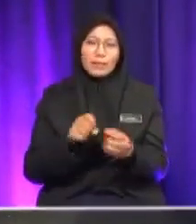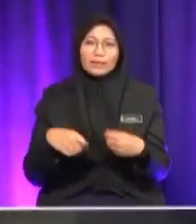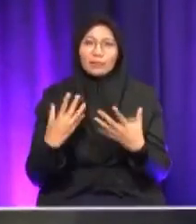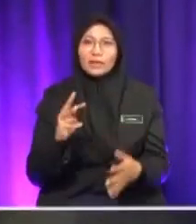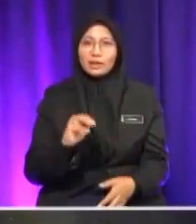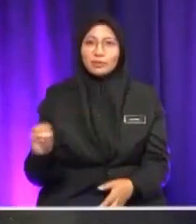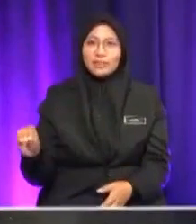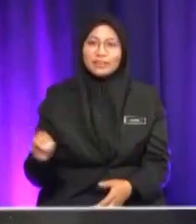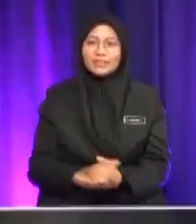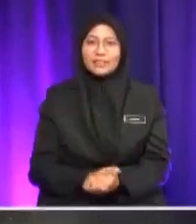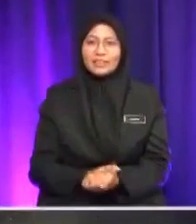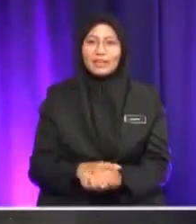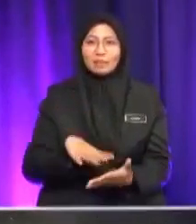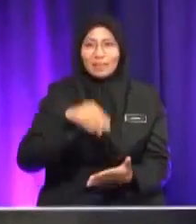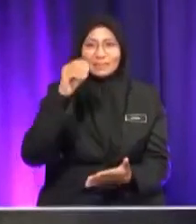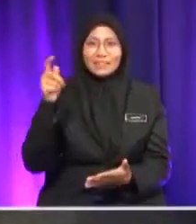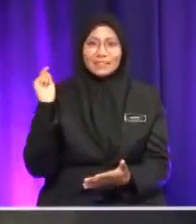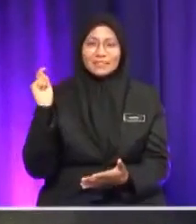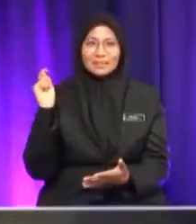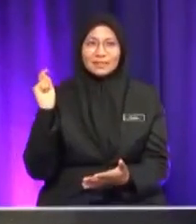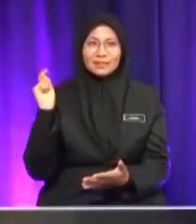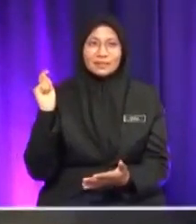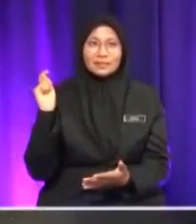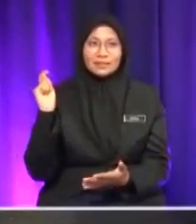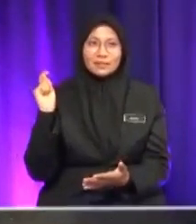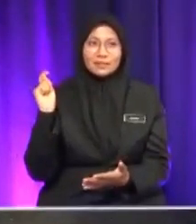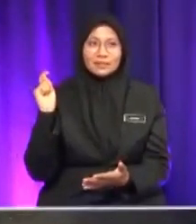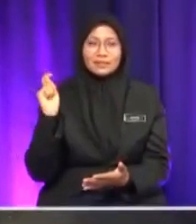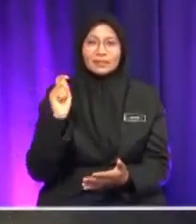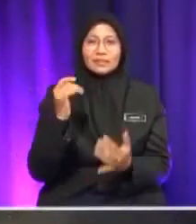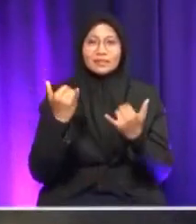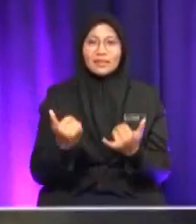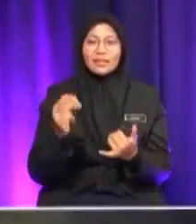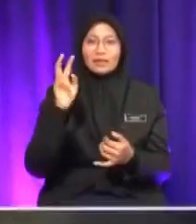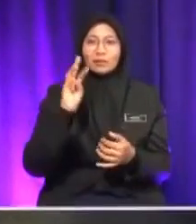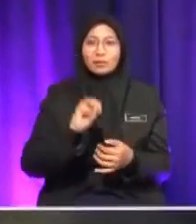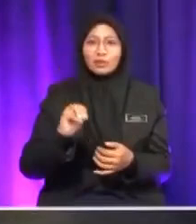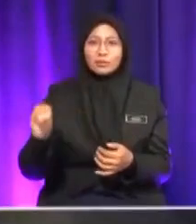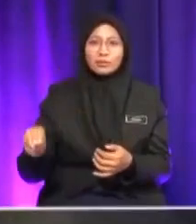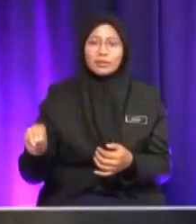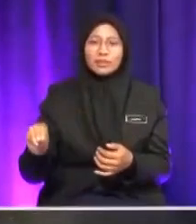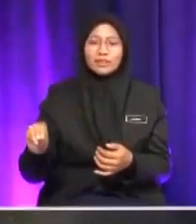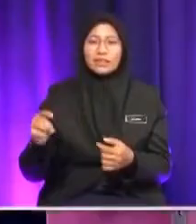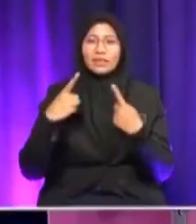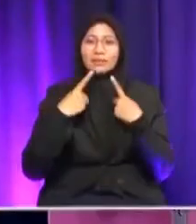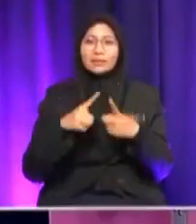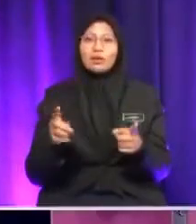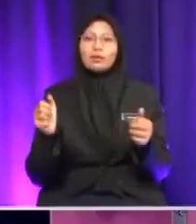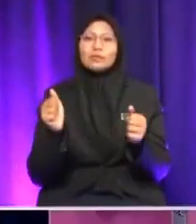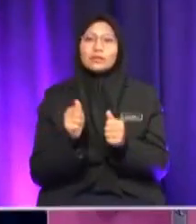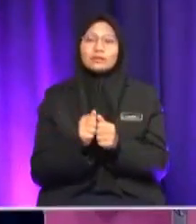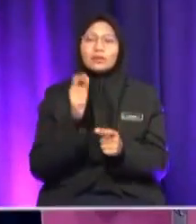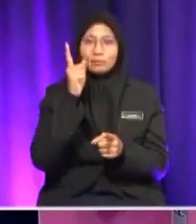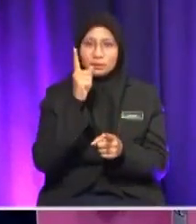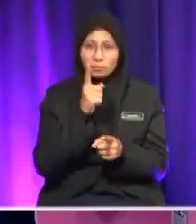kedua-dua murid iaitu Pritika Nagaraj dan Subhanu Subramaniam telah pun memberi jawapan yang tepat untuk semua soalan yang telah